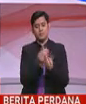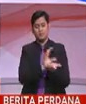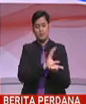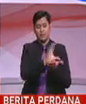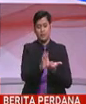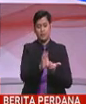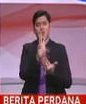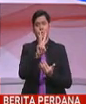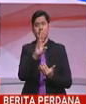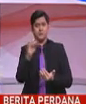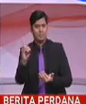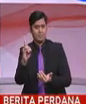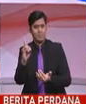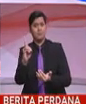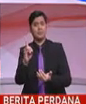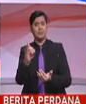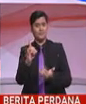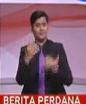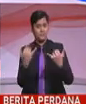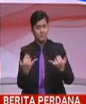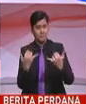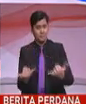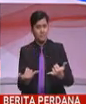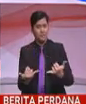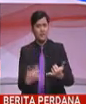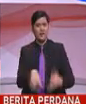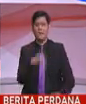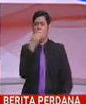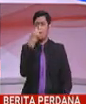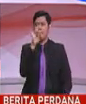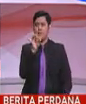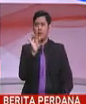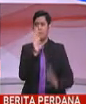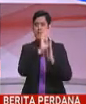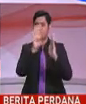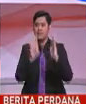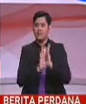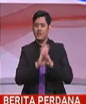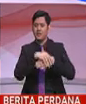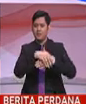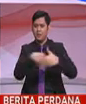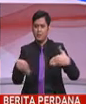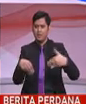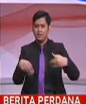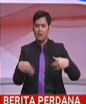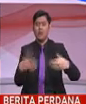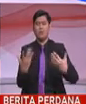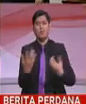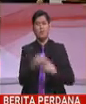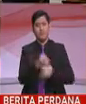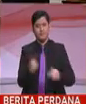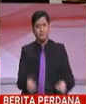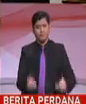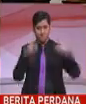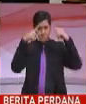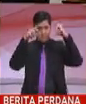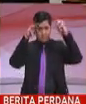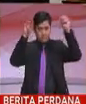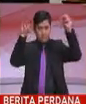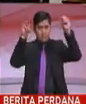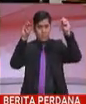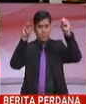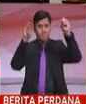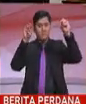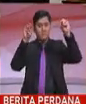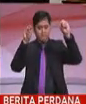syarikat berkenaan di negara ini mencecah hampir 18 bilion ringgit. Pejabat Perdana Menteri dalam satu kenyataan